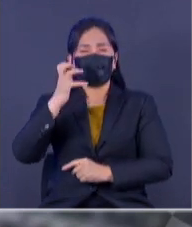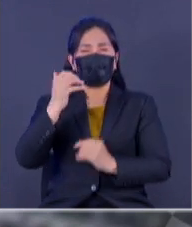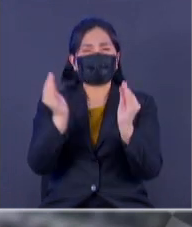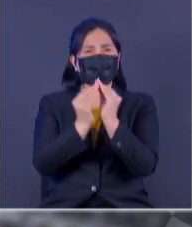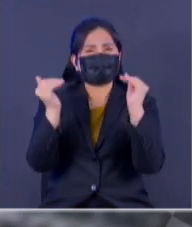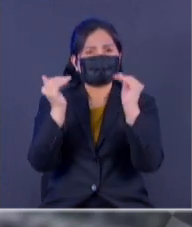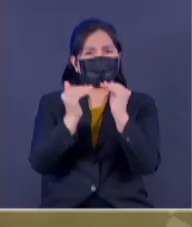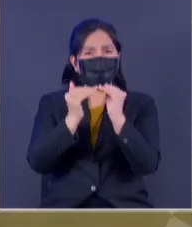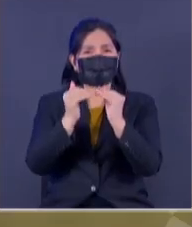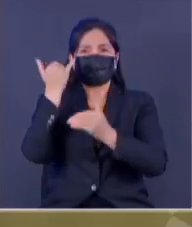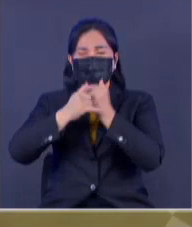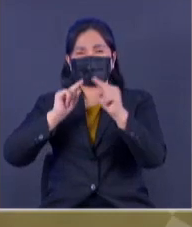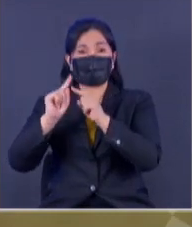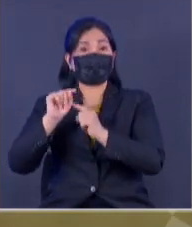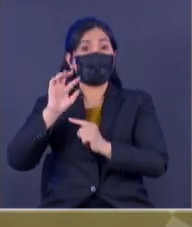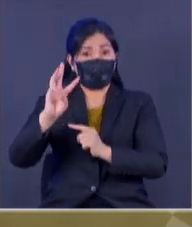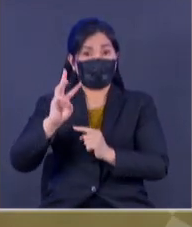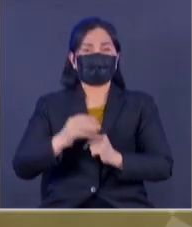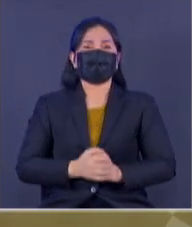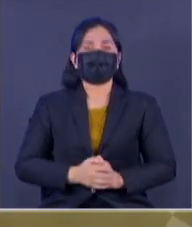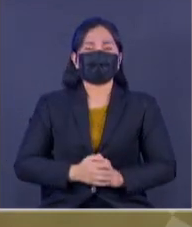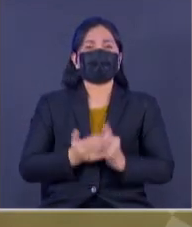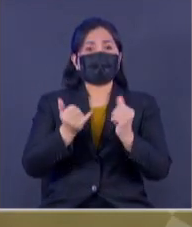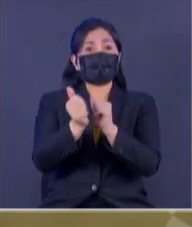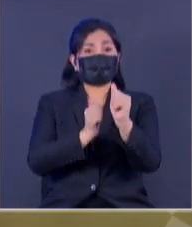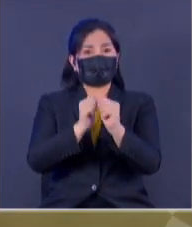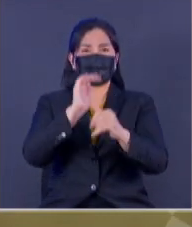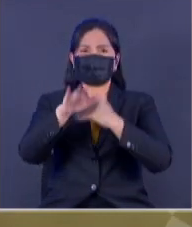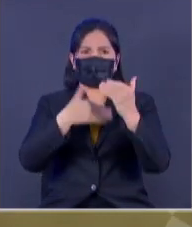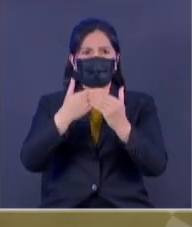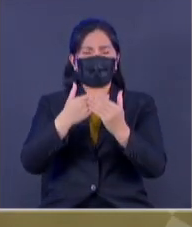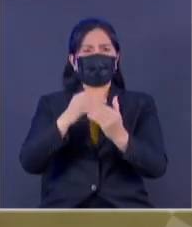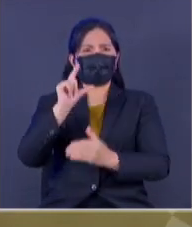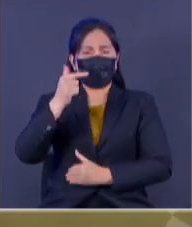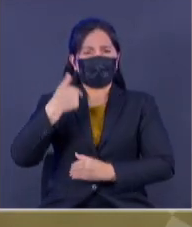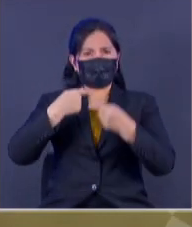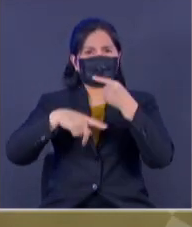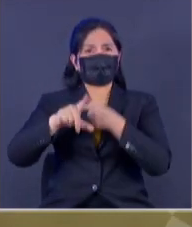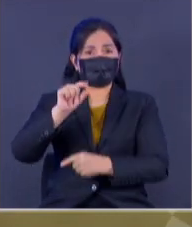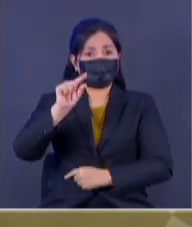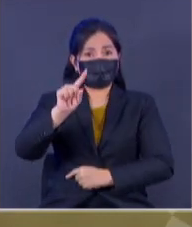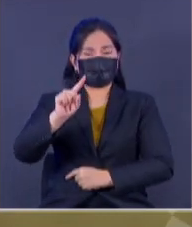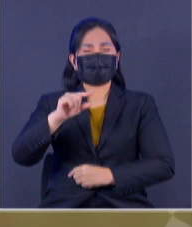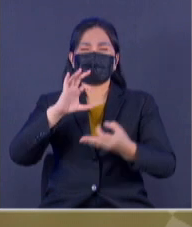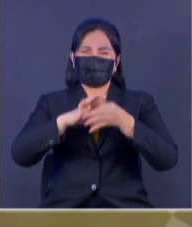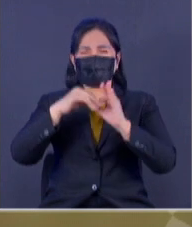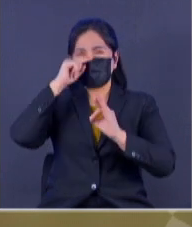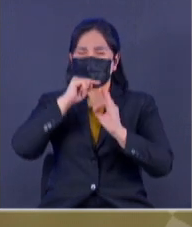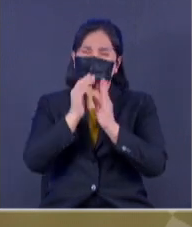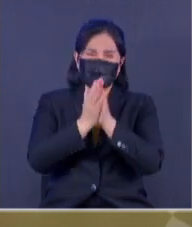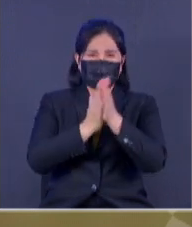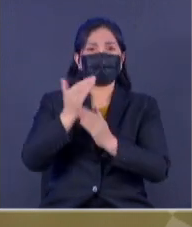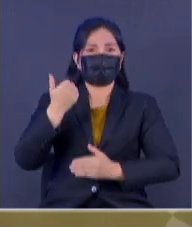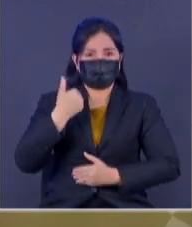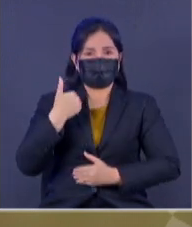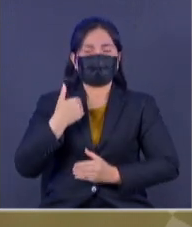กับอีก6ชาติด้วยกันส่วนการแข่งขันในวันนี้ครับก็ลงชิงชัยกันทั้งหมด21เหรียญทองซึ่งมีนักกีฬ